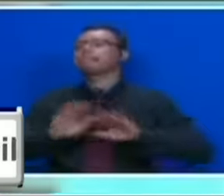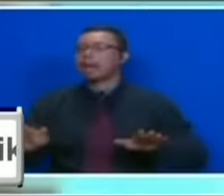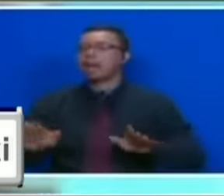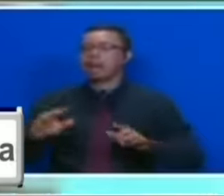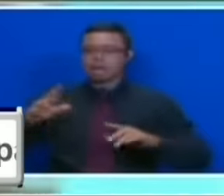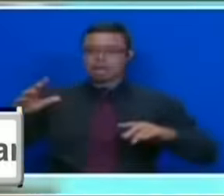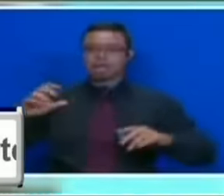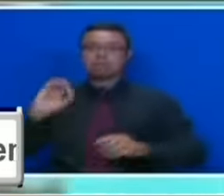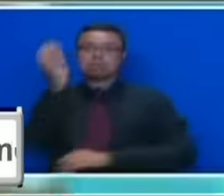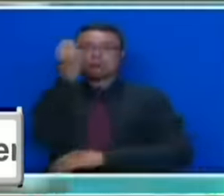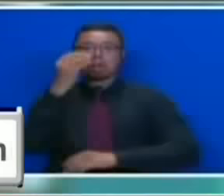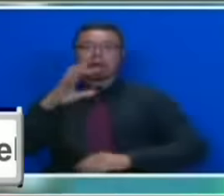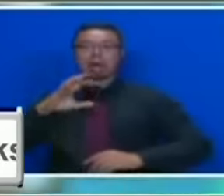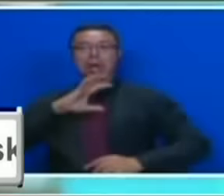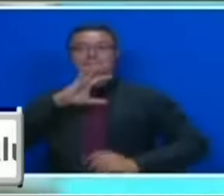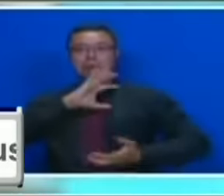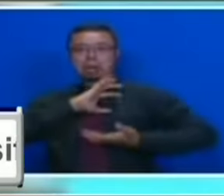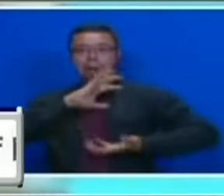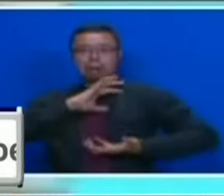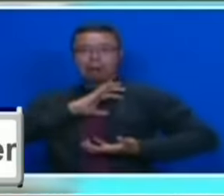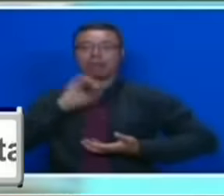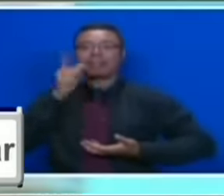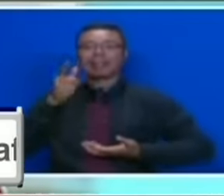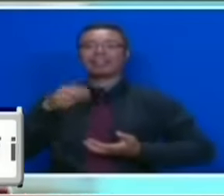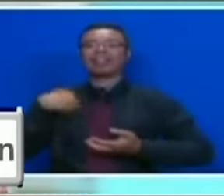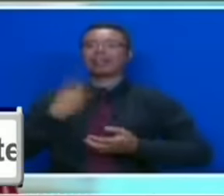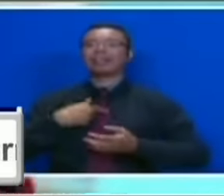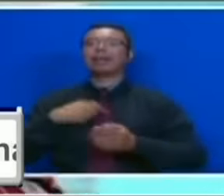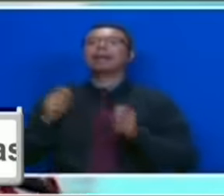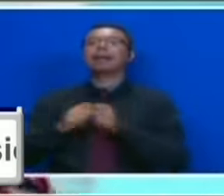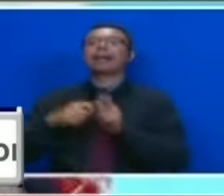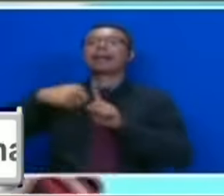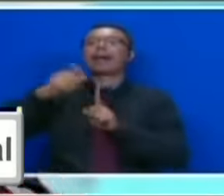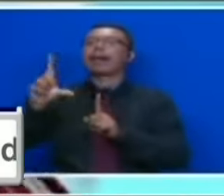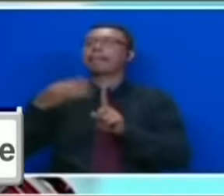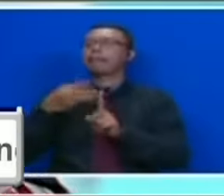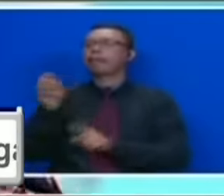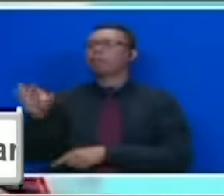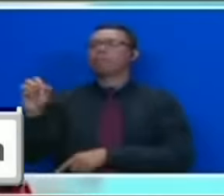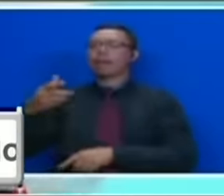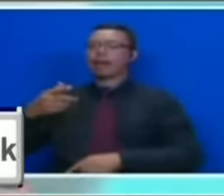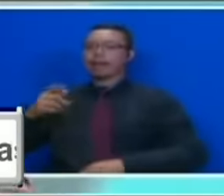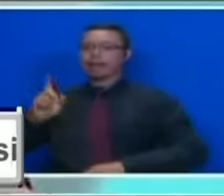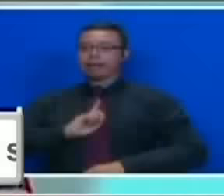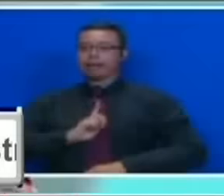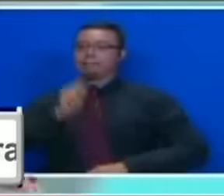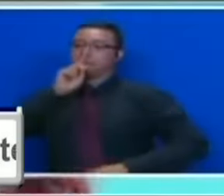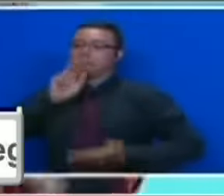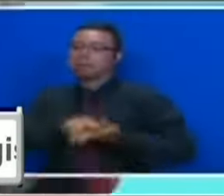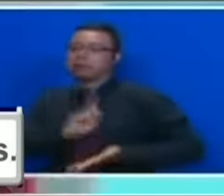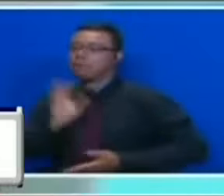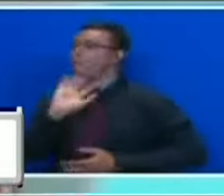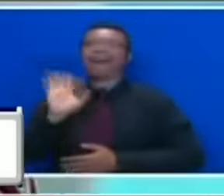DKI kaya, kita akan manfaatkan KLB tadi, yang tadi dikritik seolah-olah ini diskresi, bukan. Ini memanfaatkan